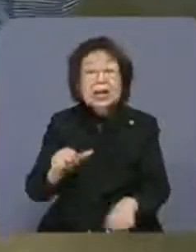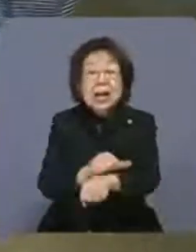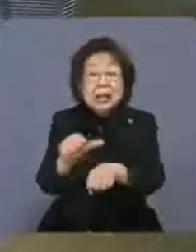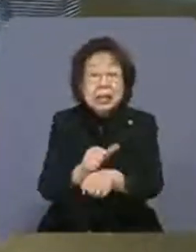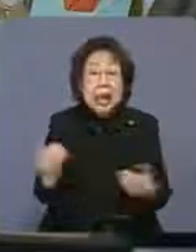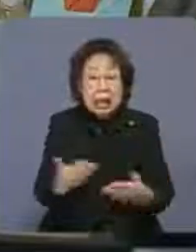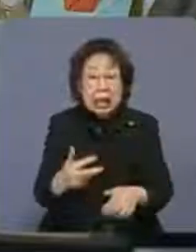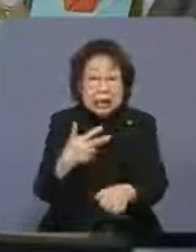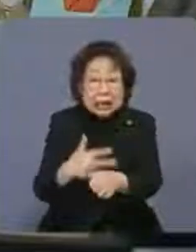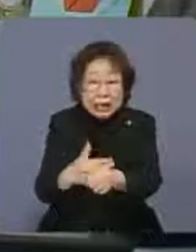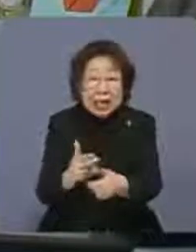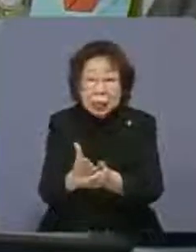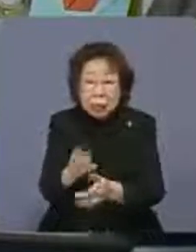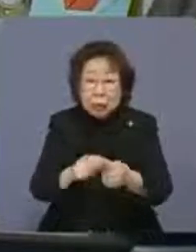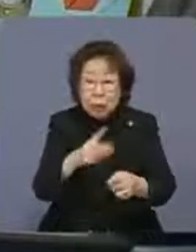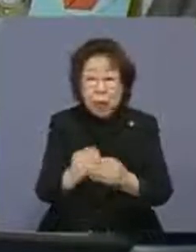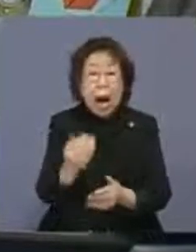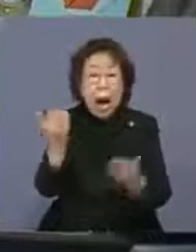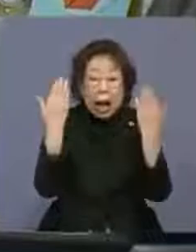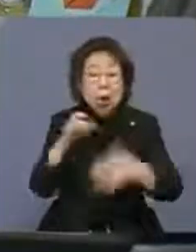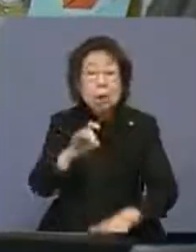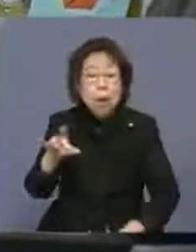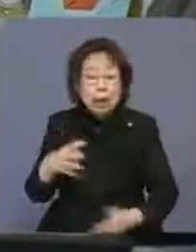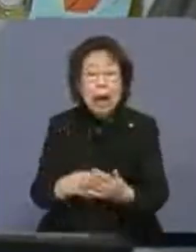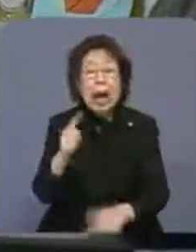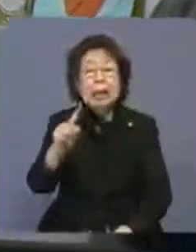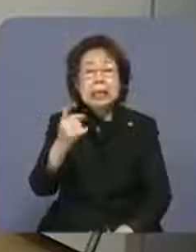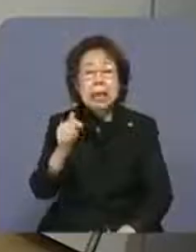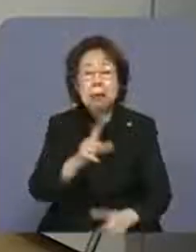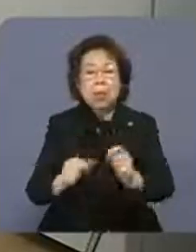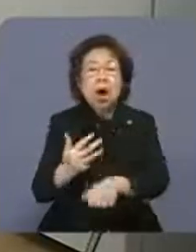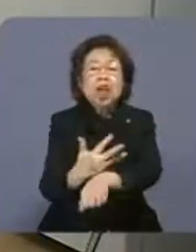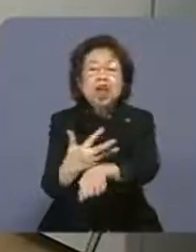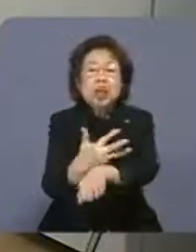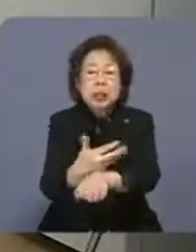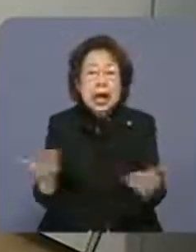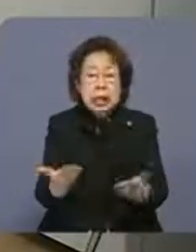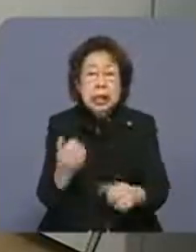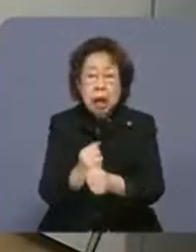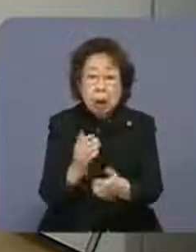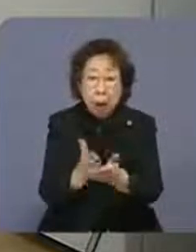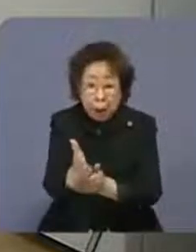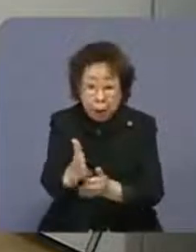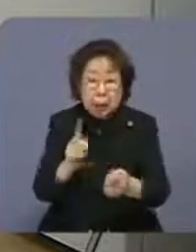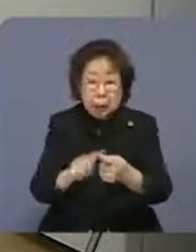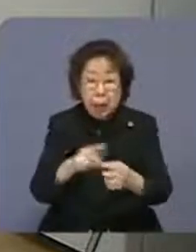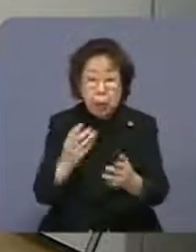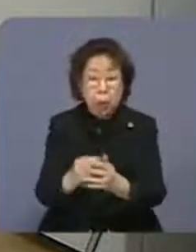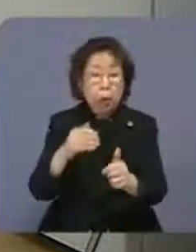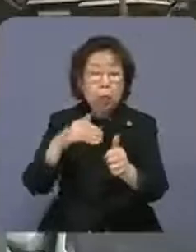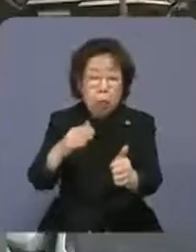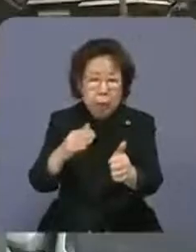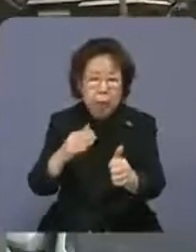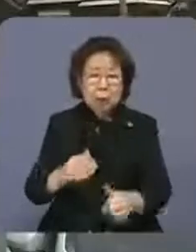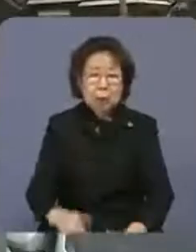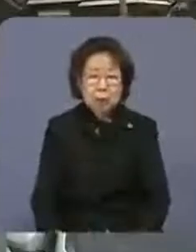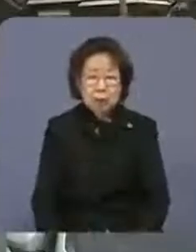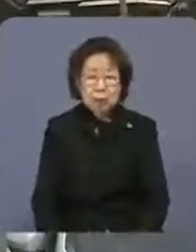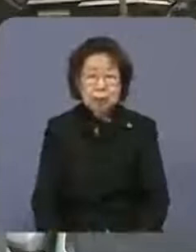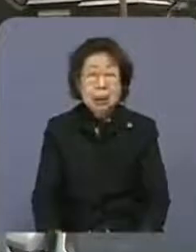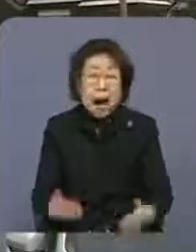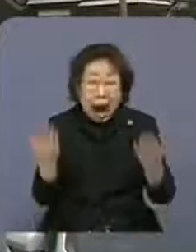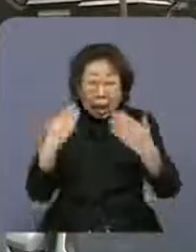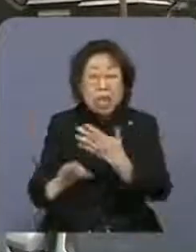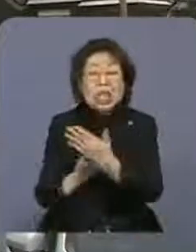돌봄 전담사 가운데 학교마다 최소 1명씩 8시간 근무하는 전일제 전담사가 배치됩니다. 하지만